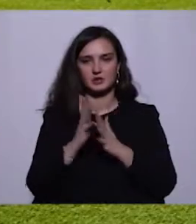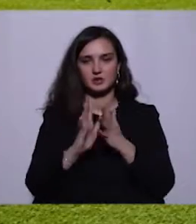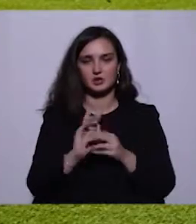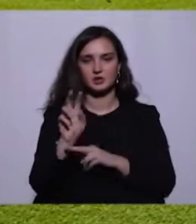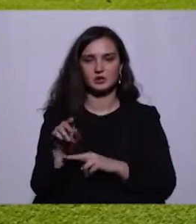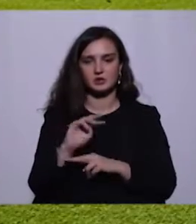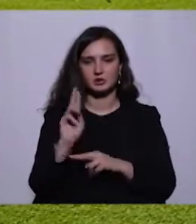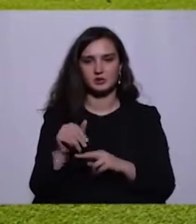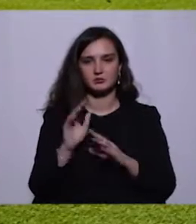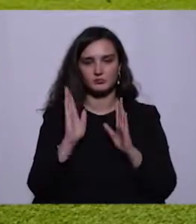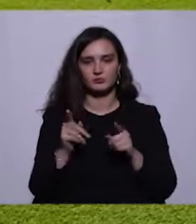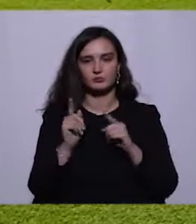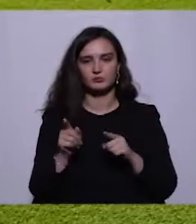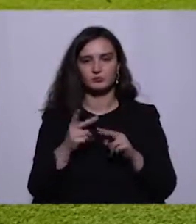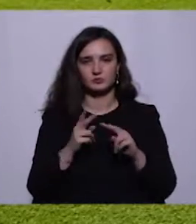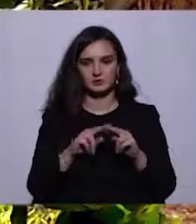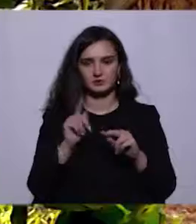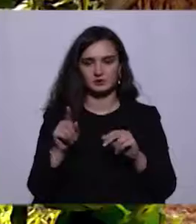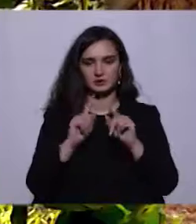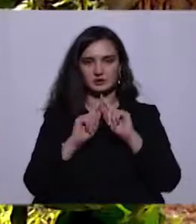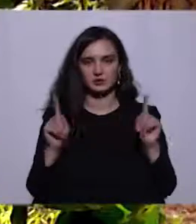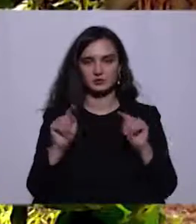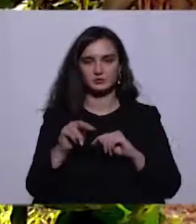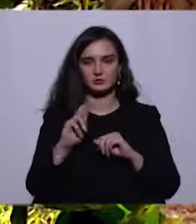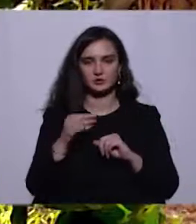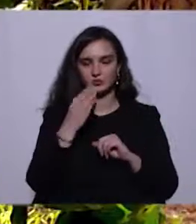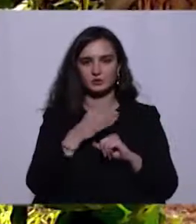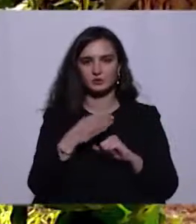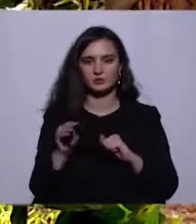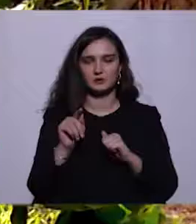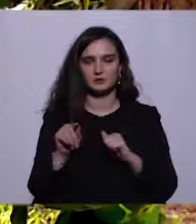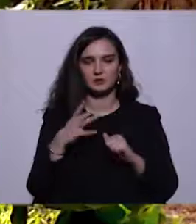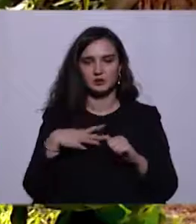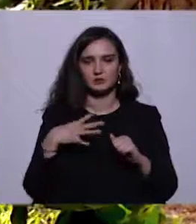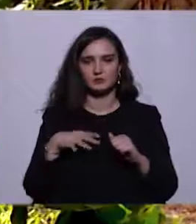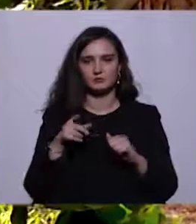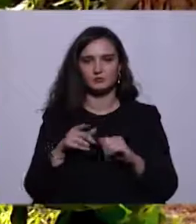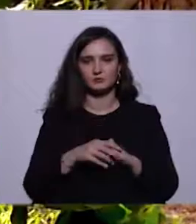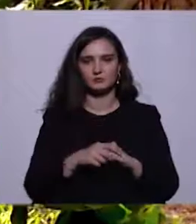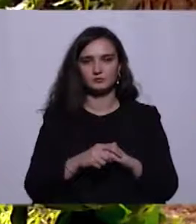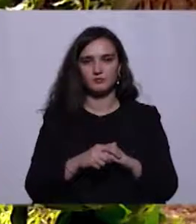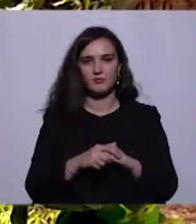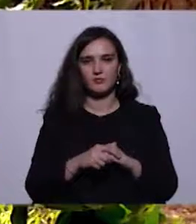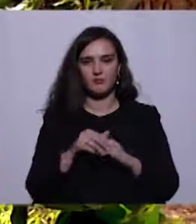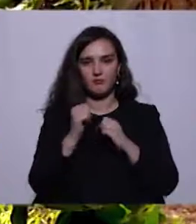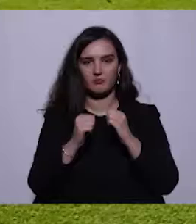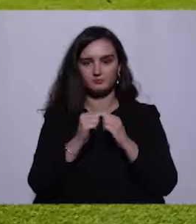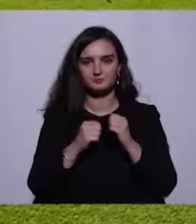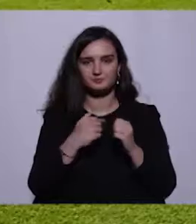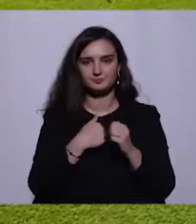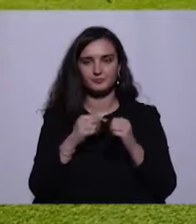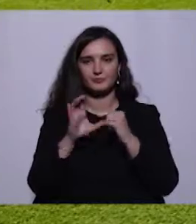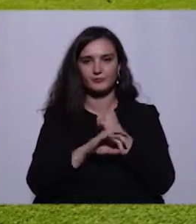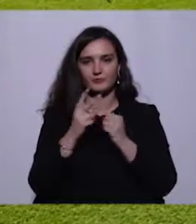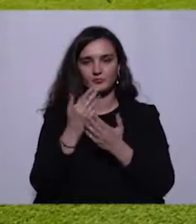ტყეში შედით და დაგხვდებათ აი ეს საოცარი და უნიკალური ქართული დოლმენი და არ შემიძლია